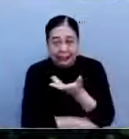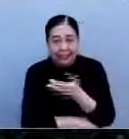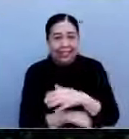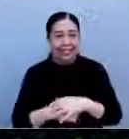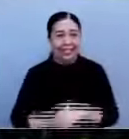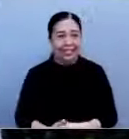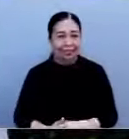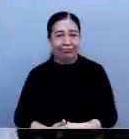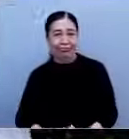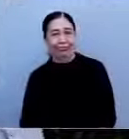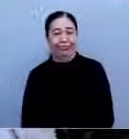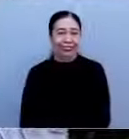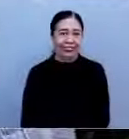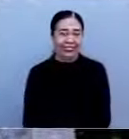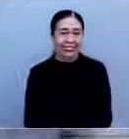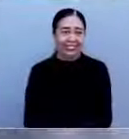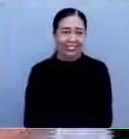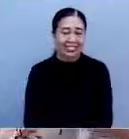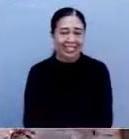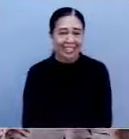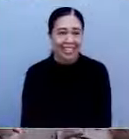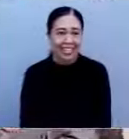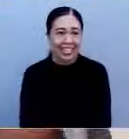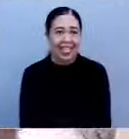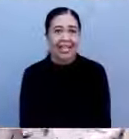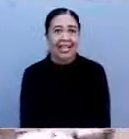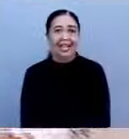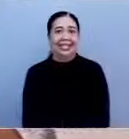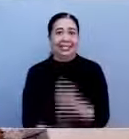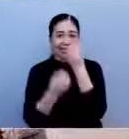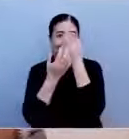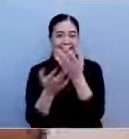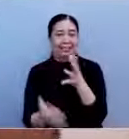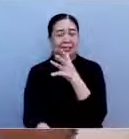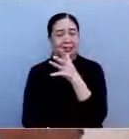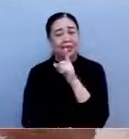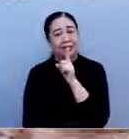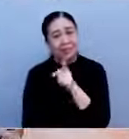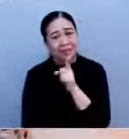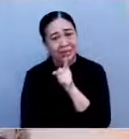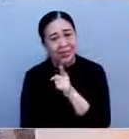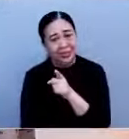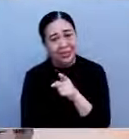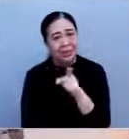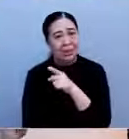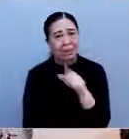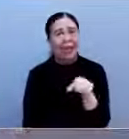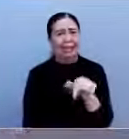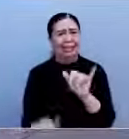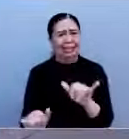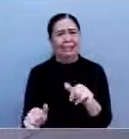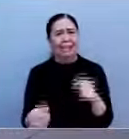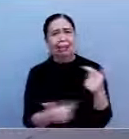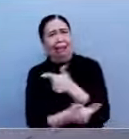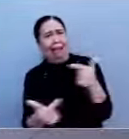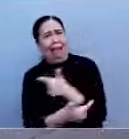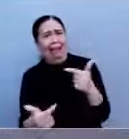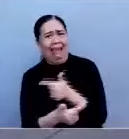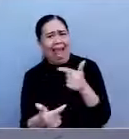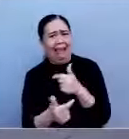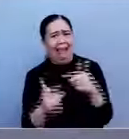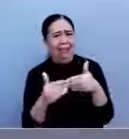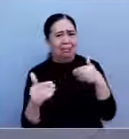Reunion. Oy, pero hindi, ano yun? Sabihin natin sa mga mami na nanonood, sa totoo lang, wala pa kami sa ere. Ganyan na sila. Ganyan na sila ng